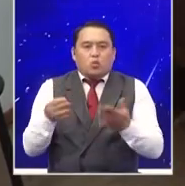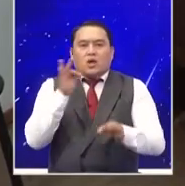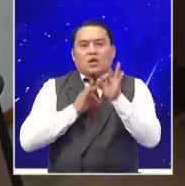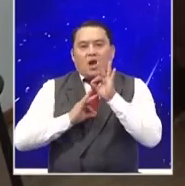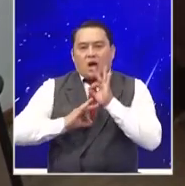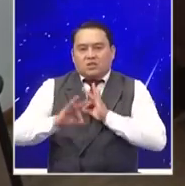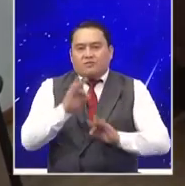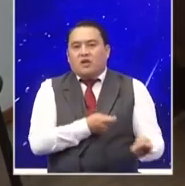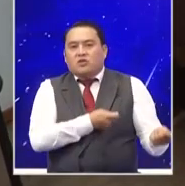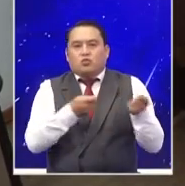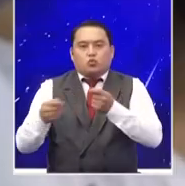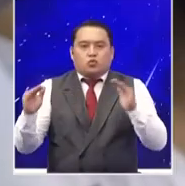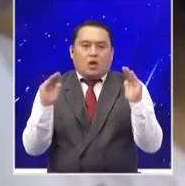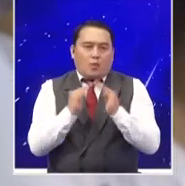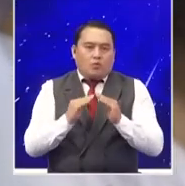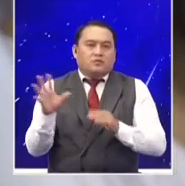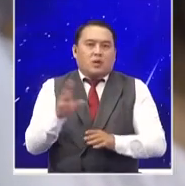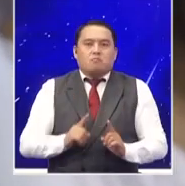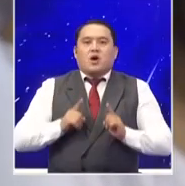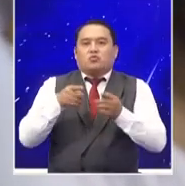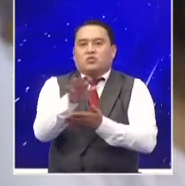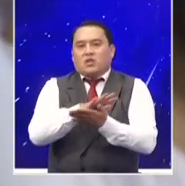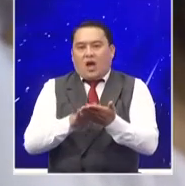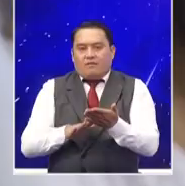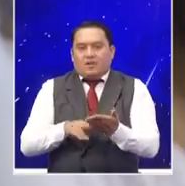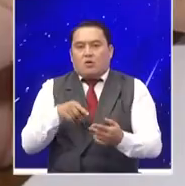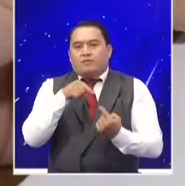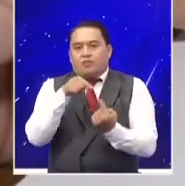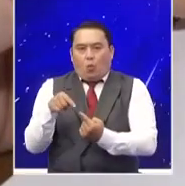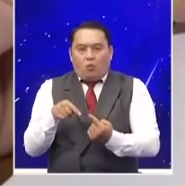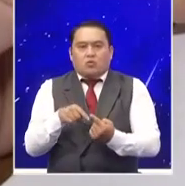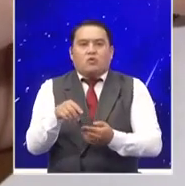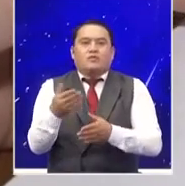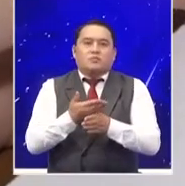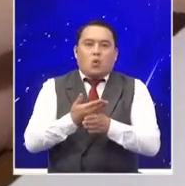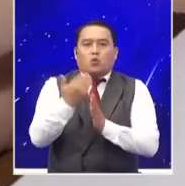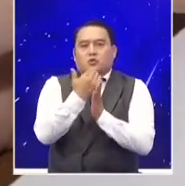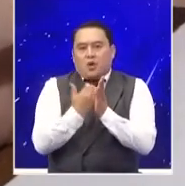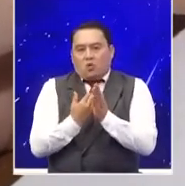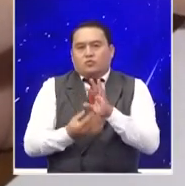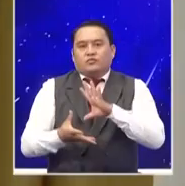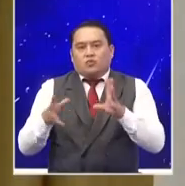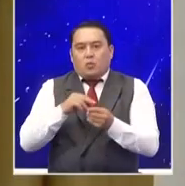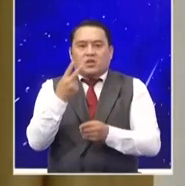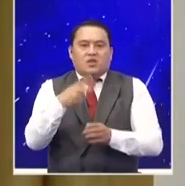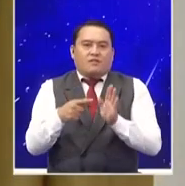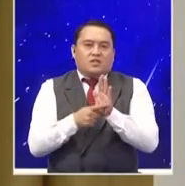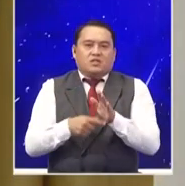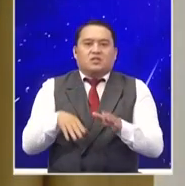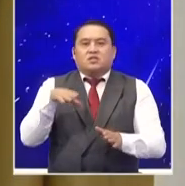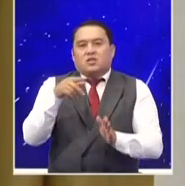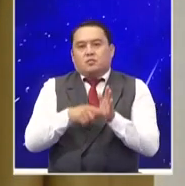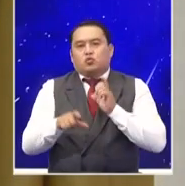им продукты и лекарственные средства. Все поступающие заявки сверяются с имеющимися у волонтеров списками. В общей сложности в проекте